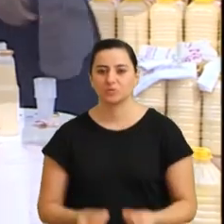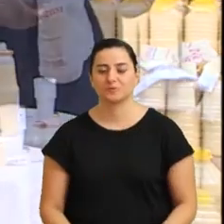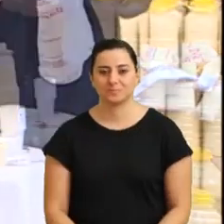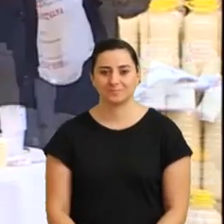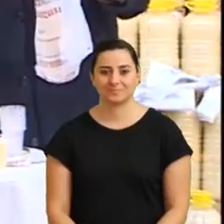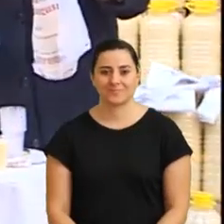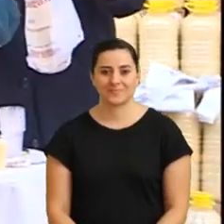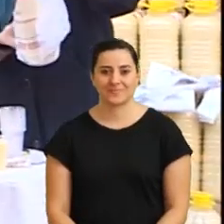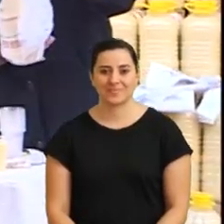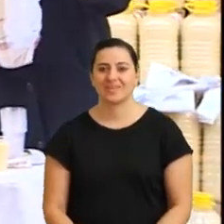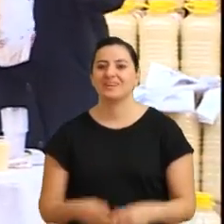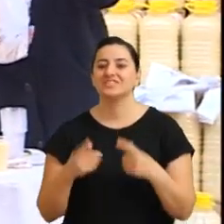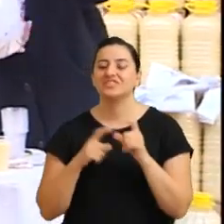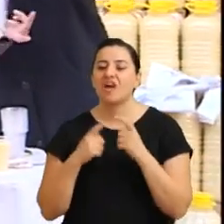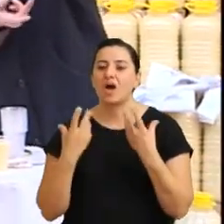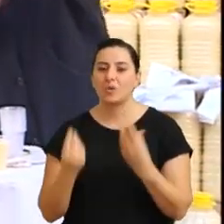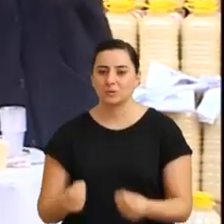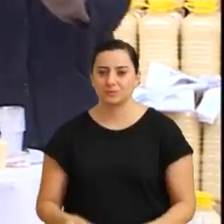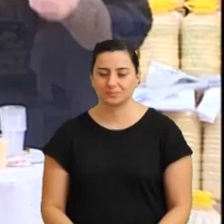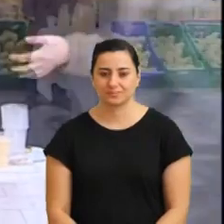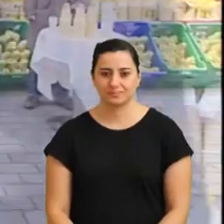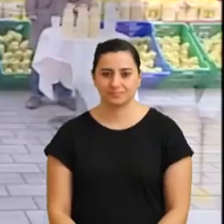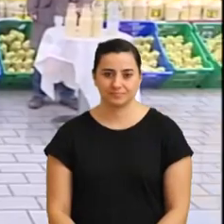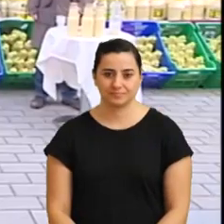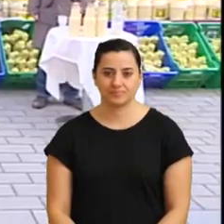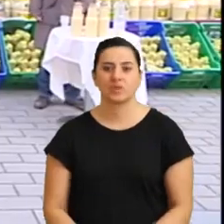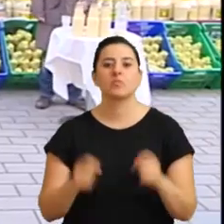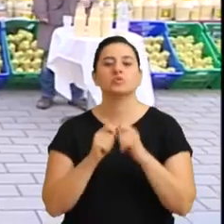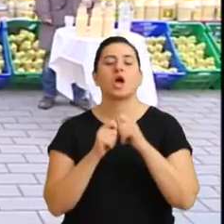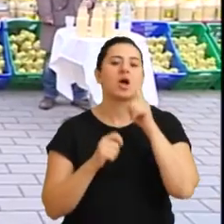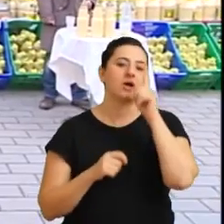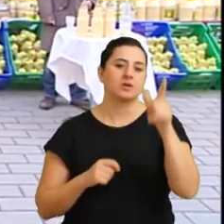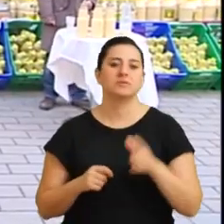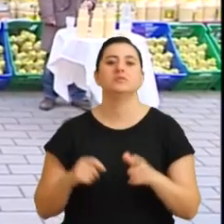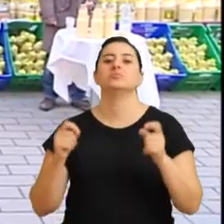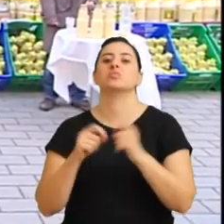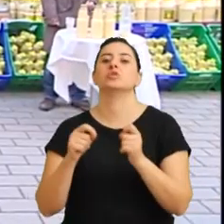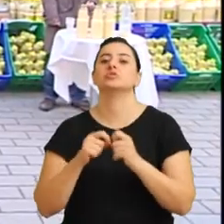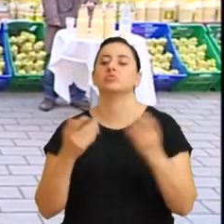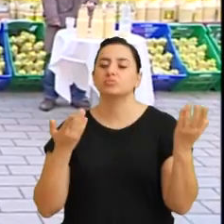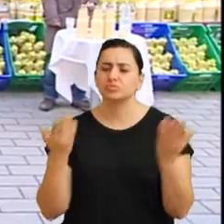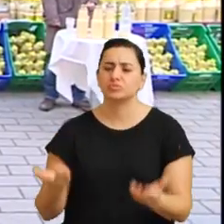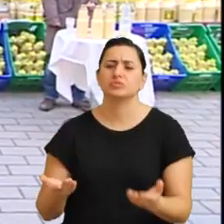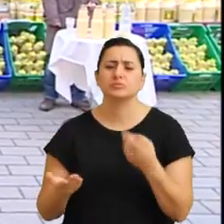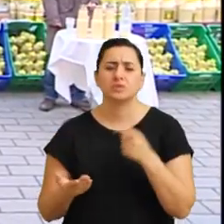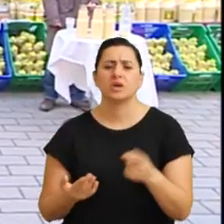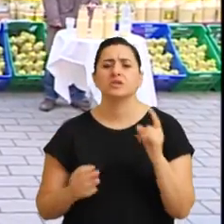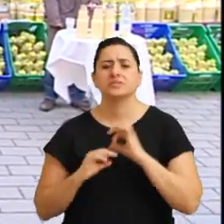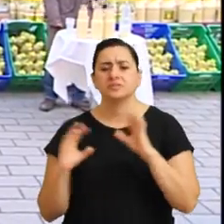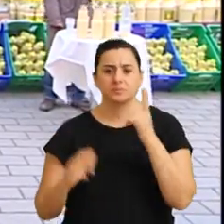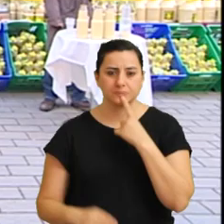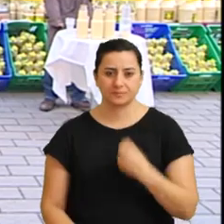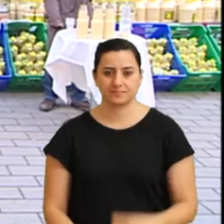olsun. Şifa olsun inşallah. Boza! Haydi buyurun. Bursa'nın meşhur bozası. Boza ister